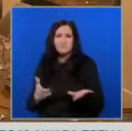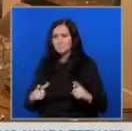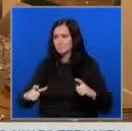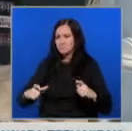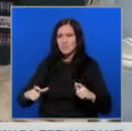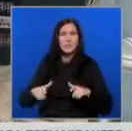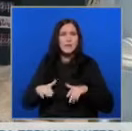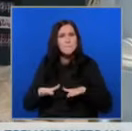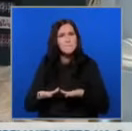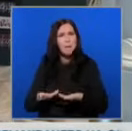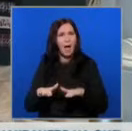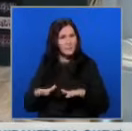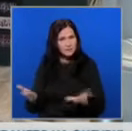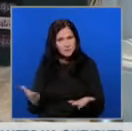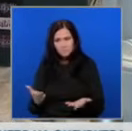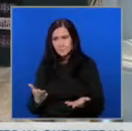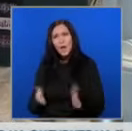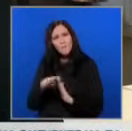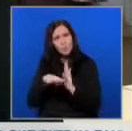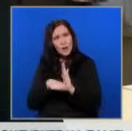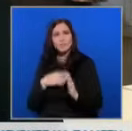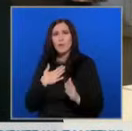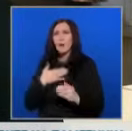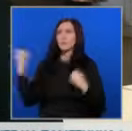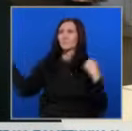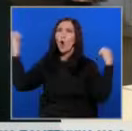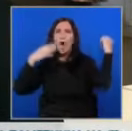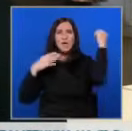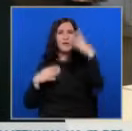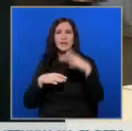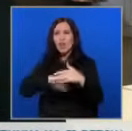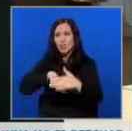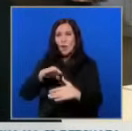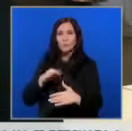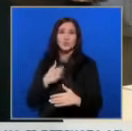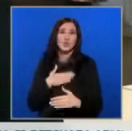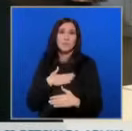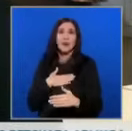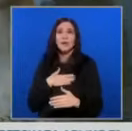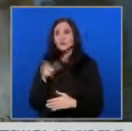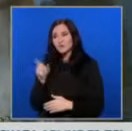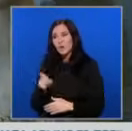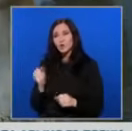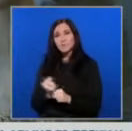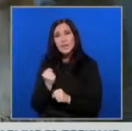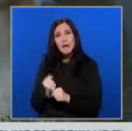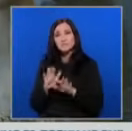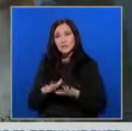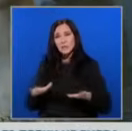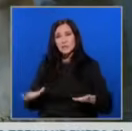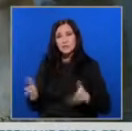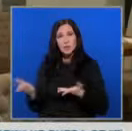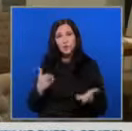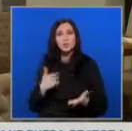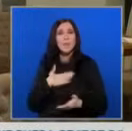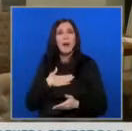включена. Фойерверките, томболата. Ще имаме аниматор, който да се занимава с децата на гостите ни. Диджеи ще имаме, които